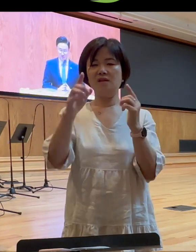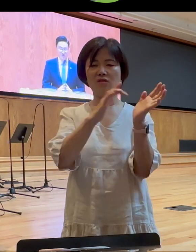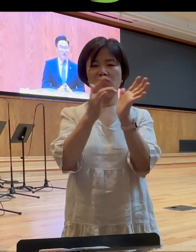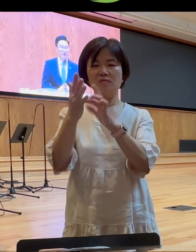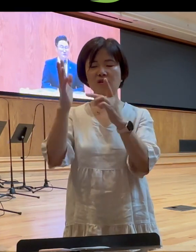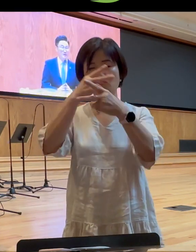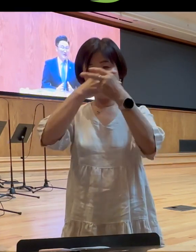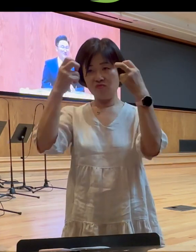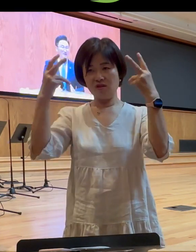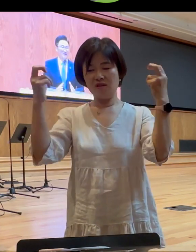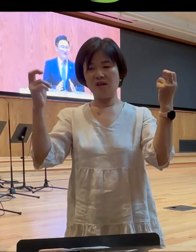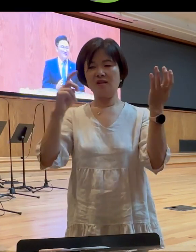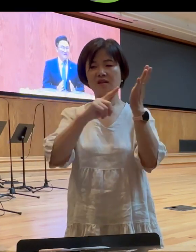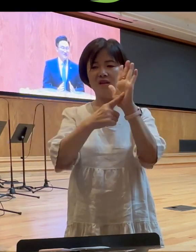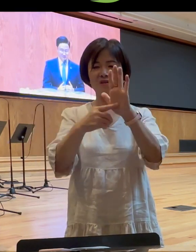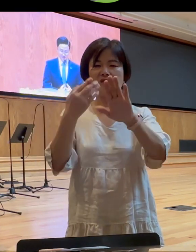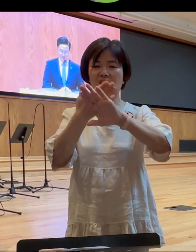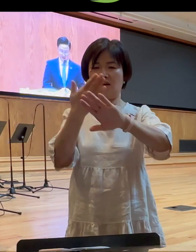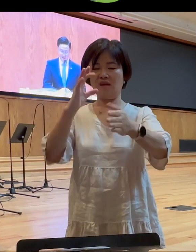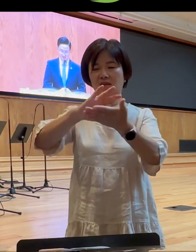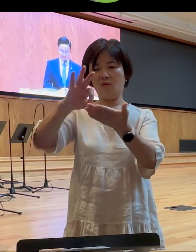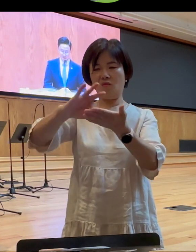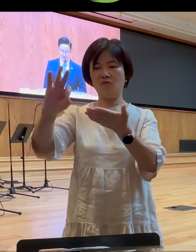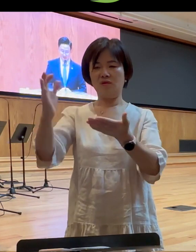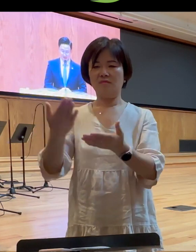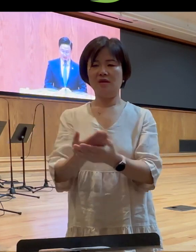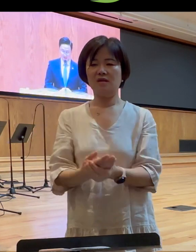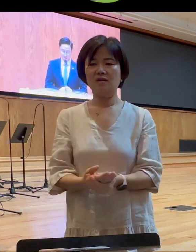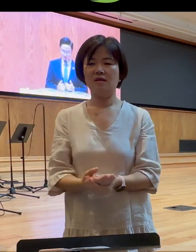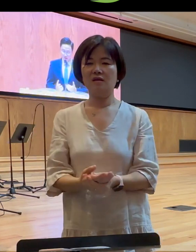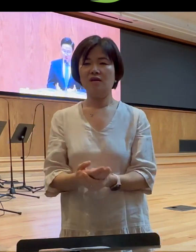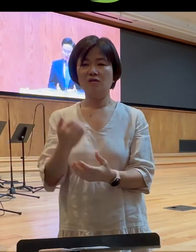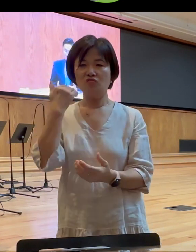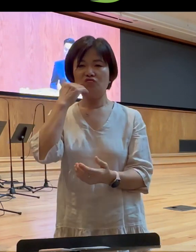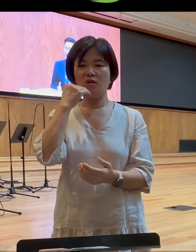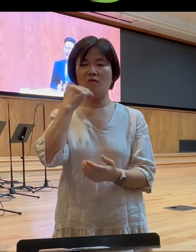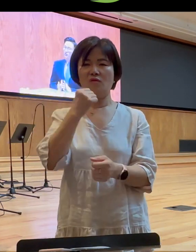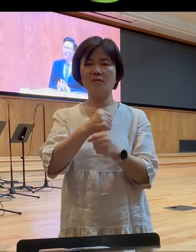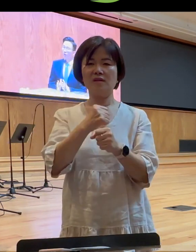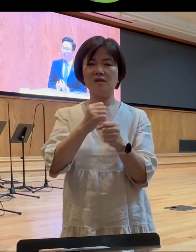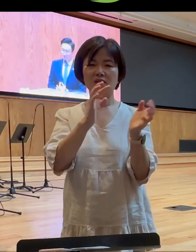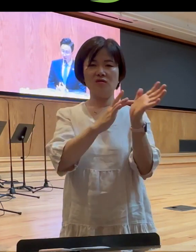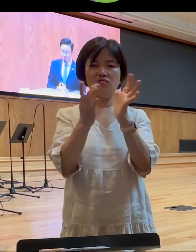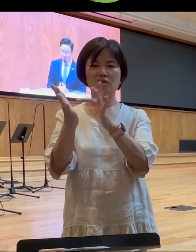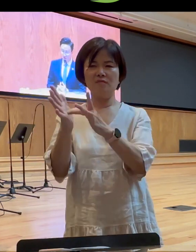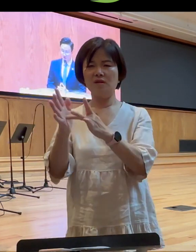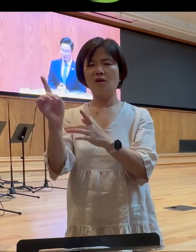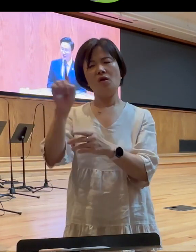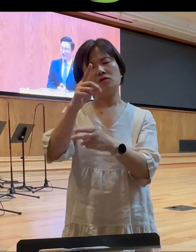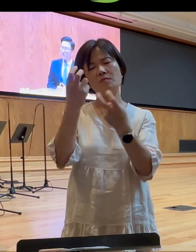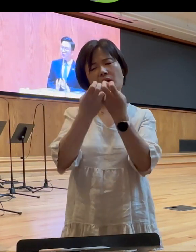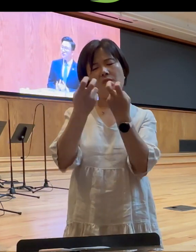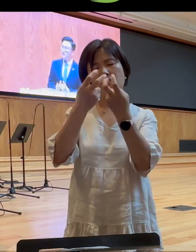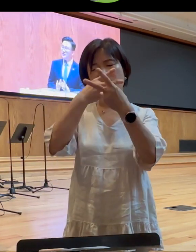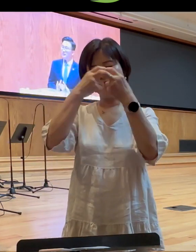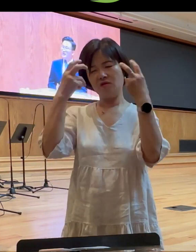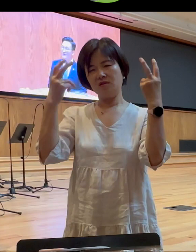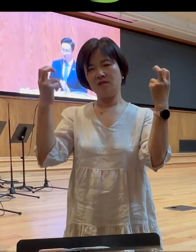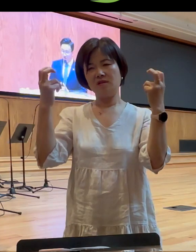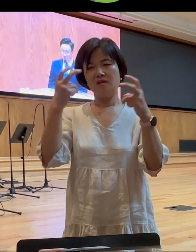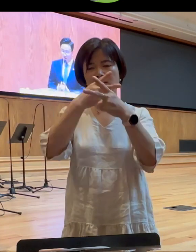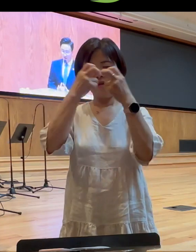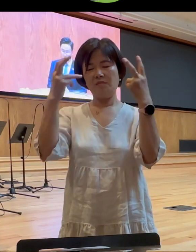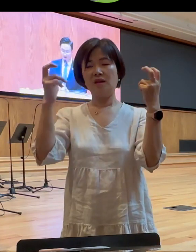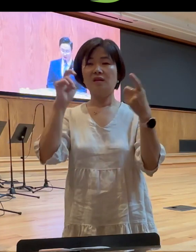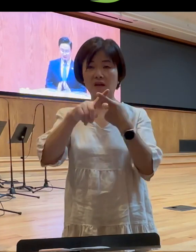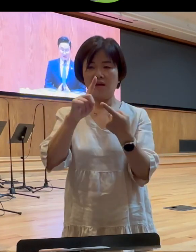주무신다는 표현의 단어가 다르게 쓰입니다. 누가복음에서는 보다 예수님이 어떻게 주무셨는지, 그 주무신 잠에 대한